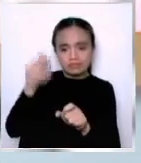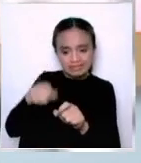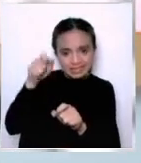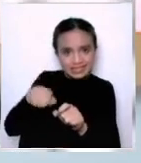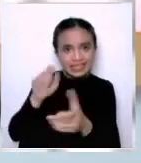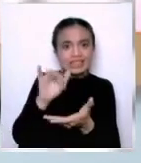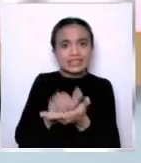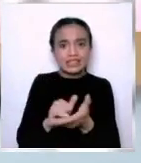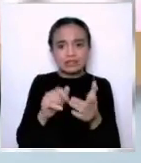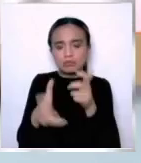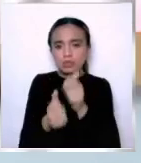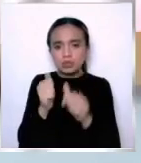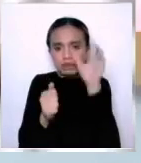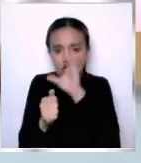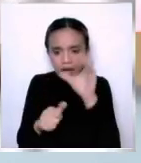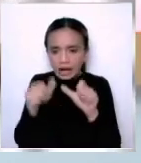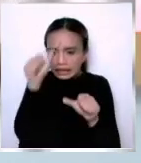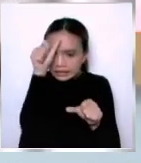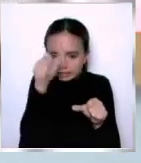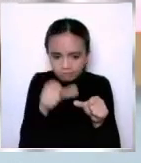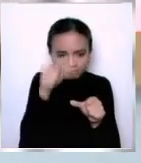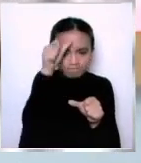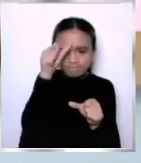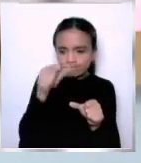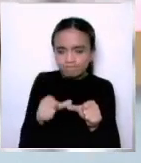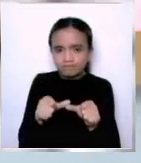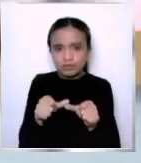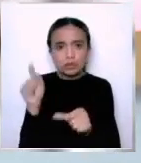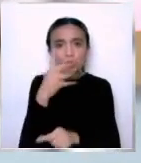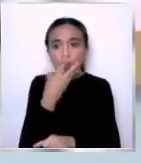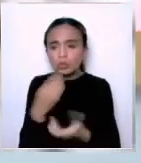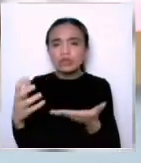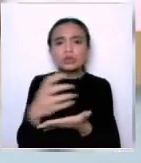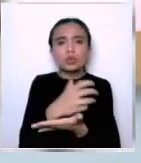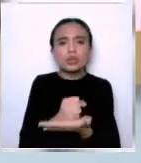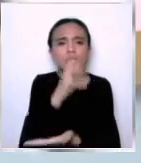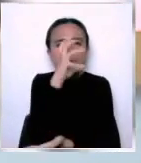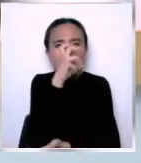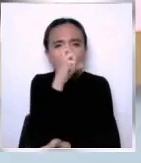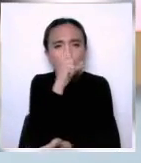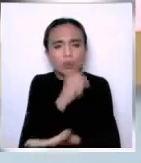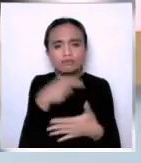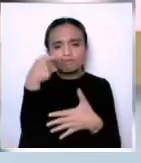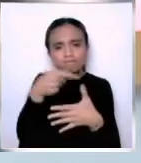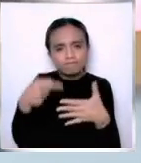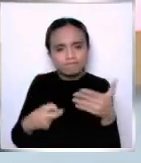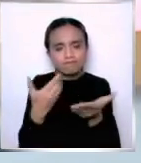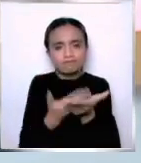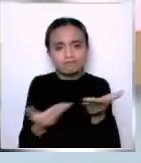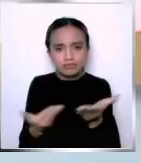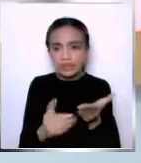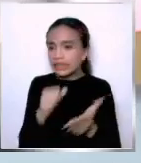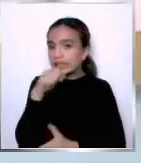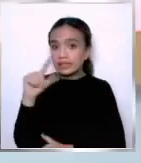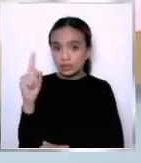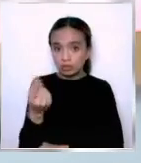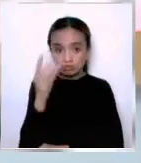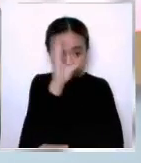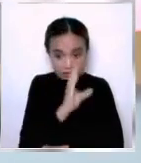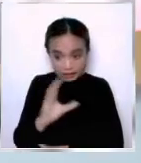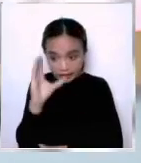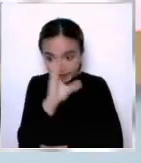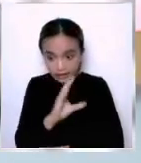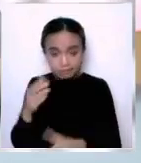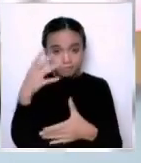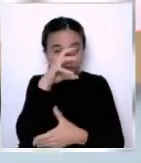pinakahinahanap na memorabilia ng mga antique collector. Bukod sa bihira na makahanap ng mga lumang pako na dekada ng tanda, kadikit